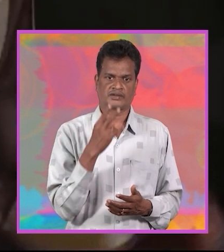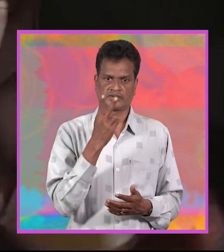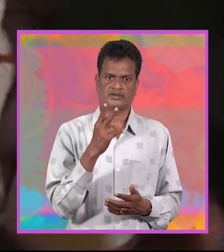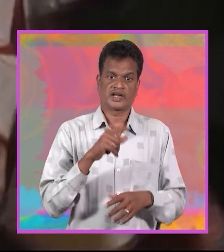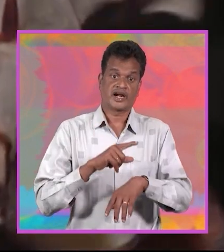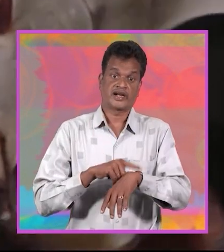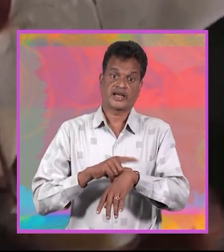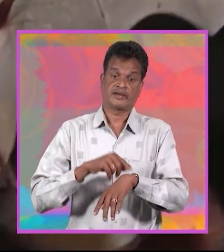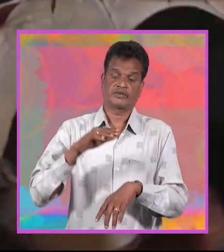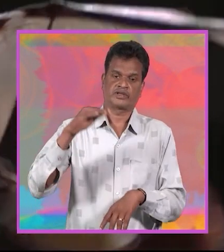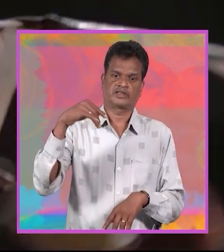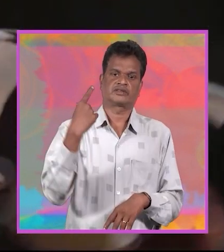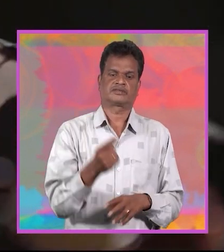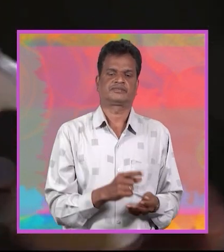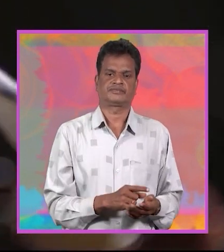குறிக்கக்கூடியது.